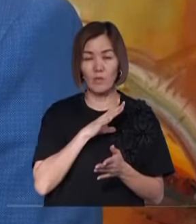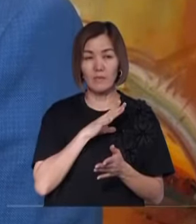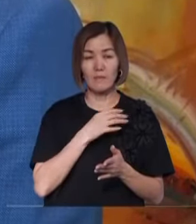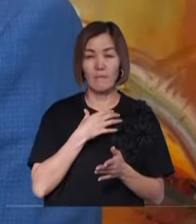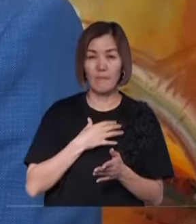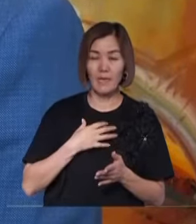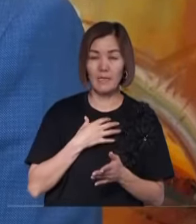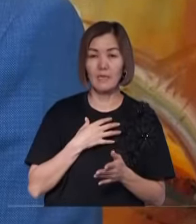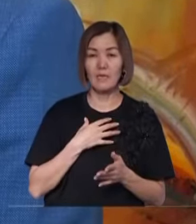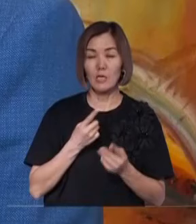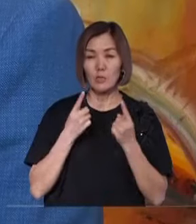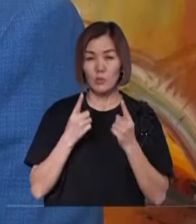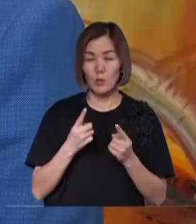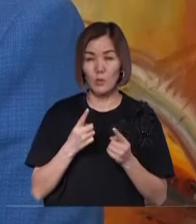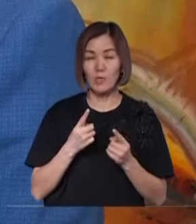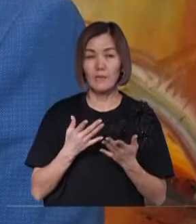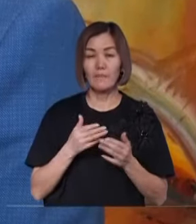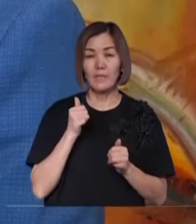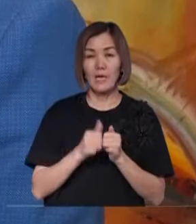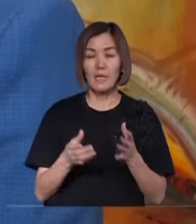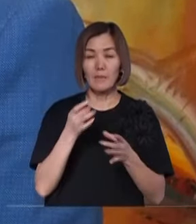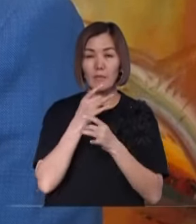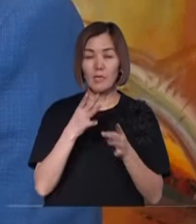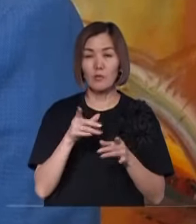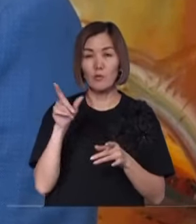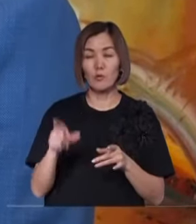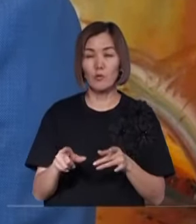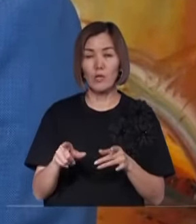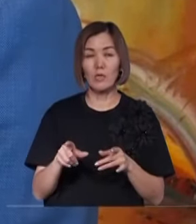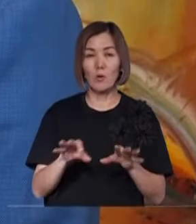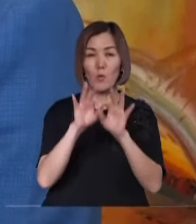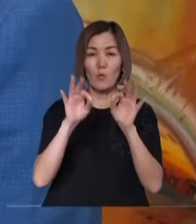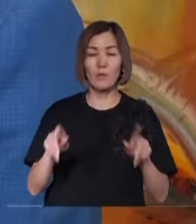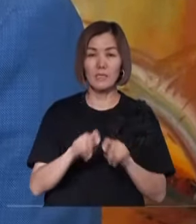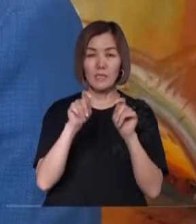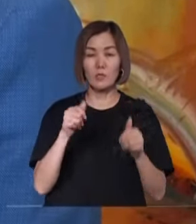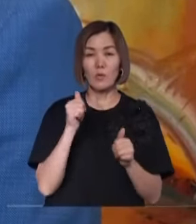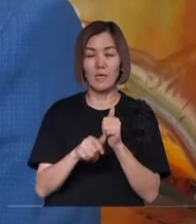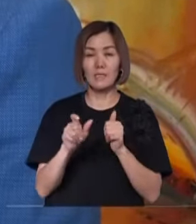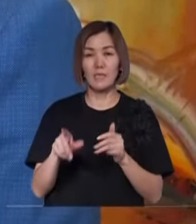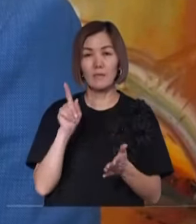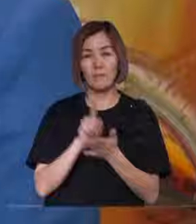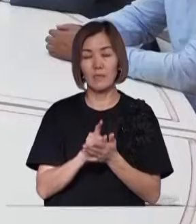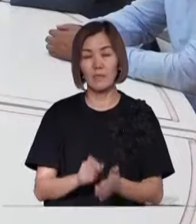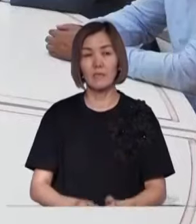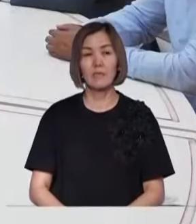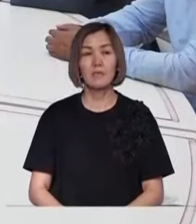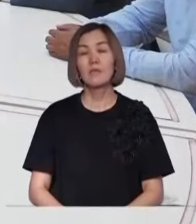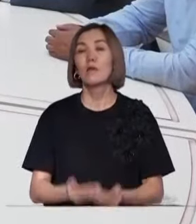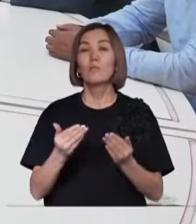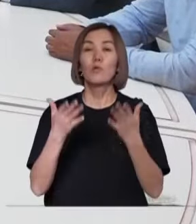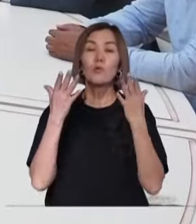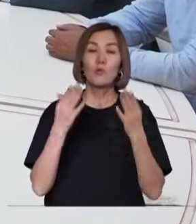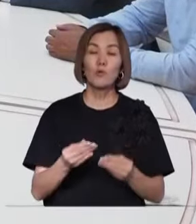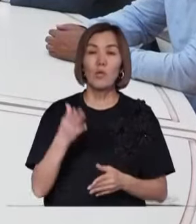айтамыз. Әр мерейтойдың тұлғалық келбетін ашу әр қазақтың азаматтық міндеттеп. Бүгінде ел